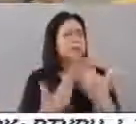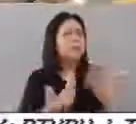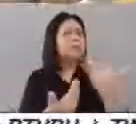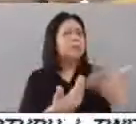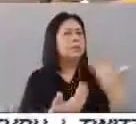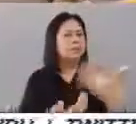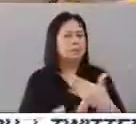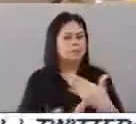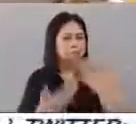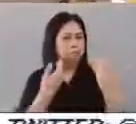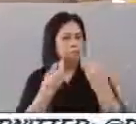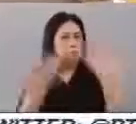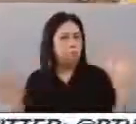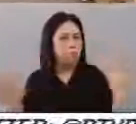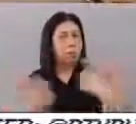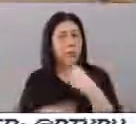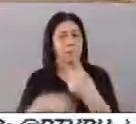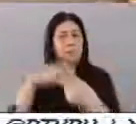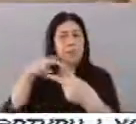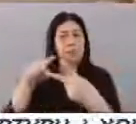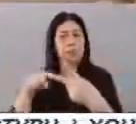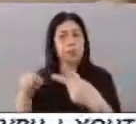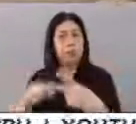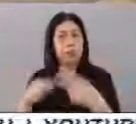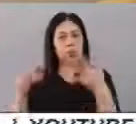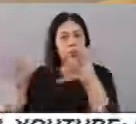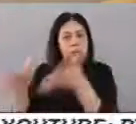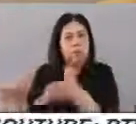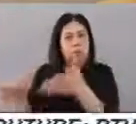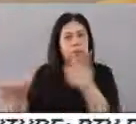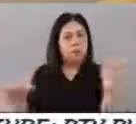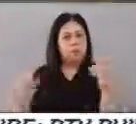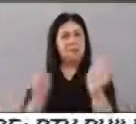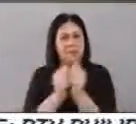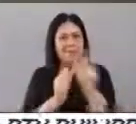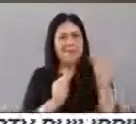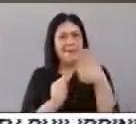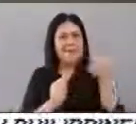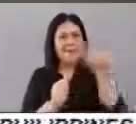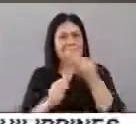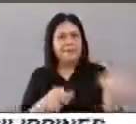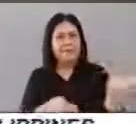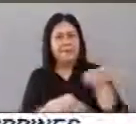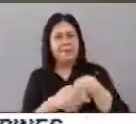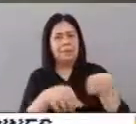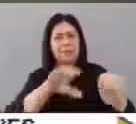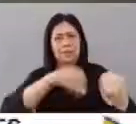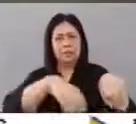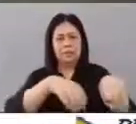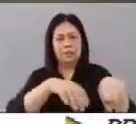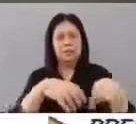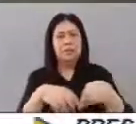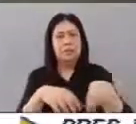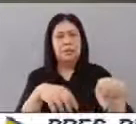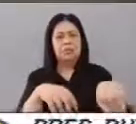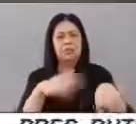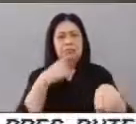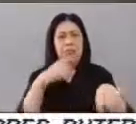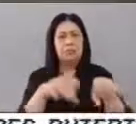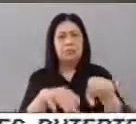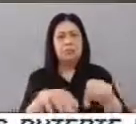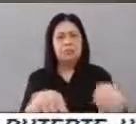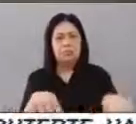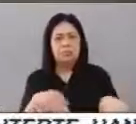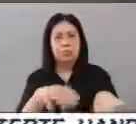ng Department of Tourism, bumagsak ang visitor arrival na kinabibilangan ng mga dayuhan at overseas Filipino sa mahigit